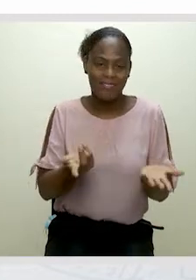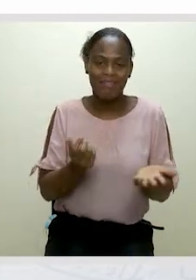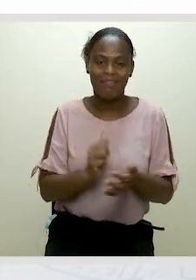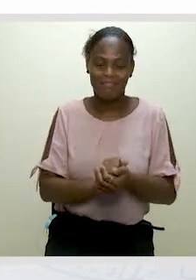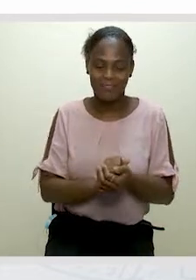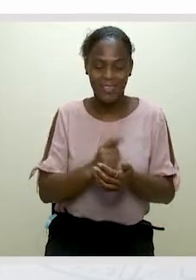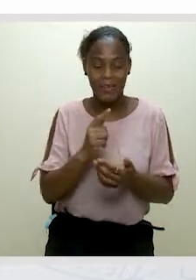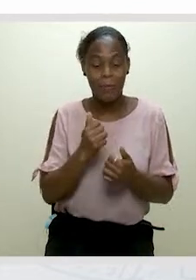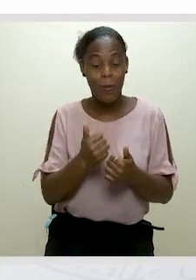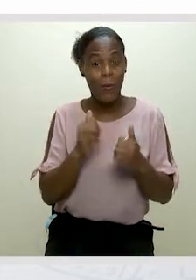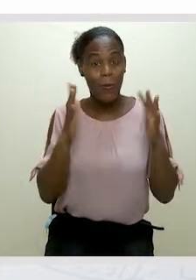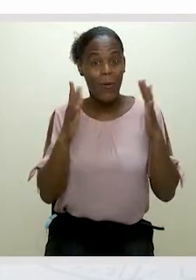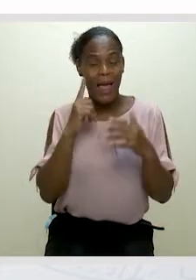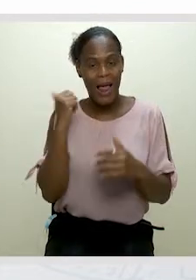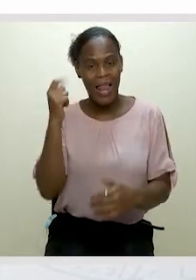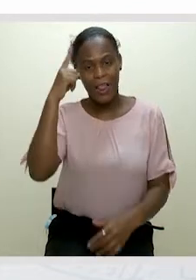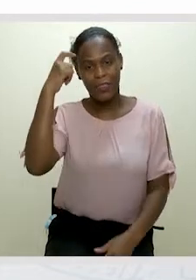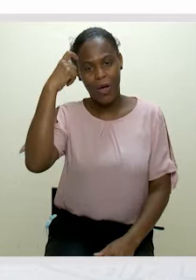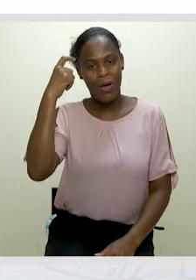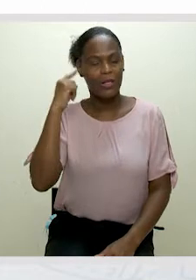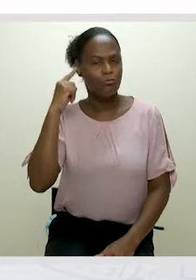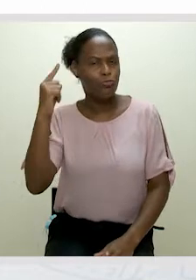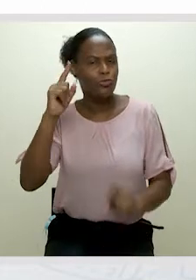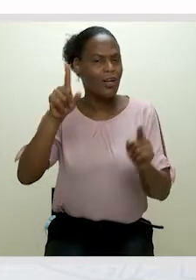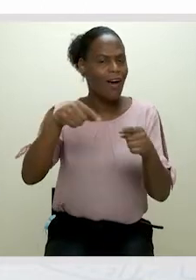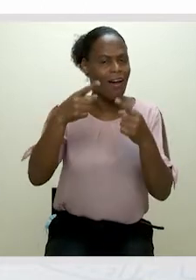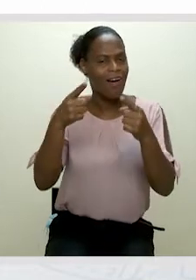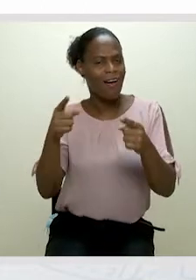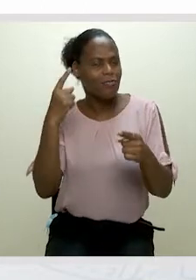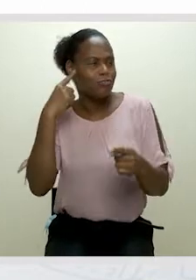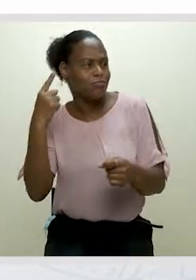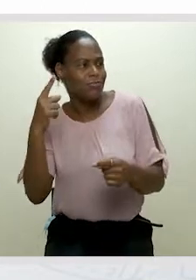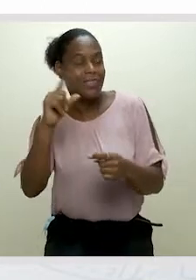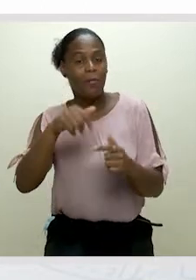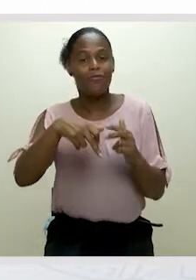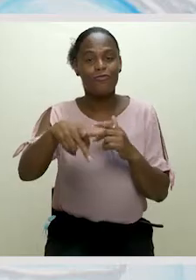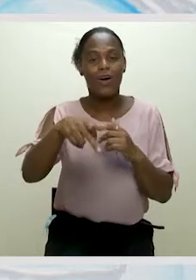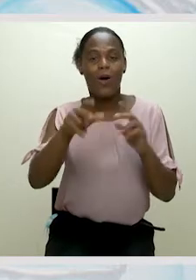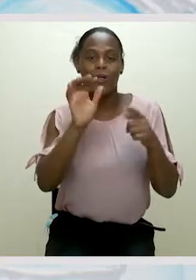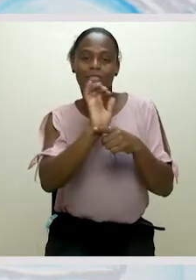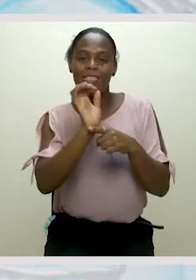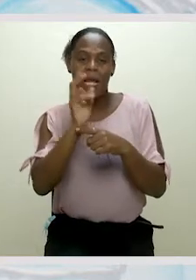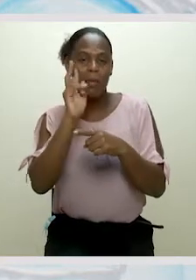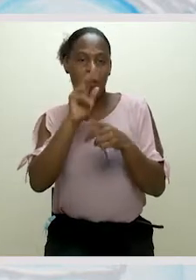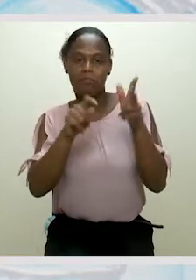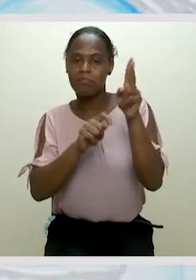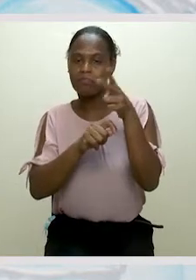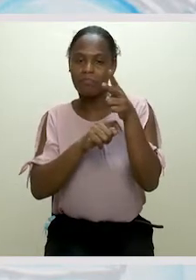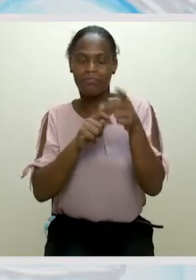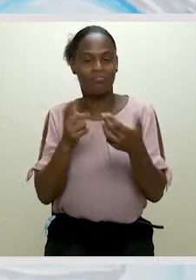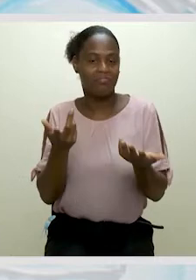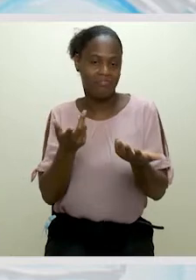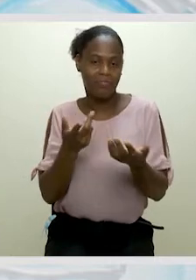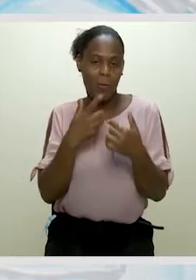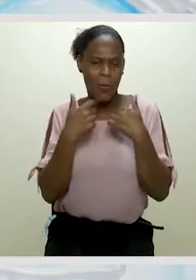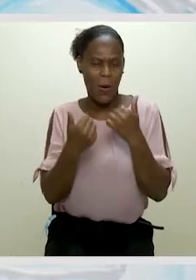Bravo! Elle adore écouter de la musique et aller au cinéma. Super! Toda a gente